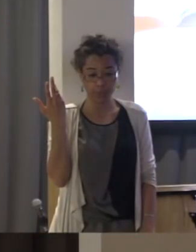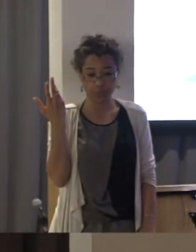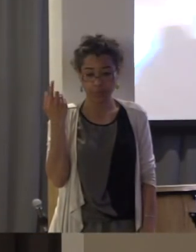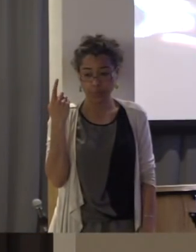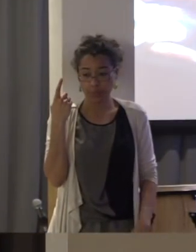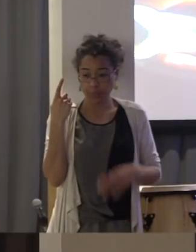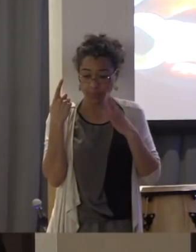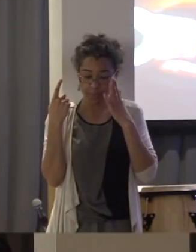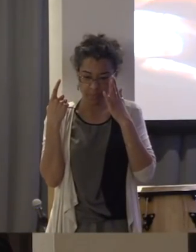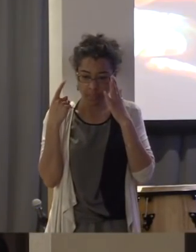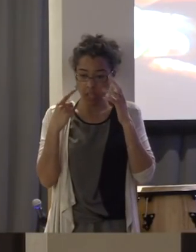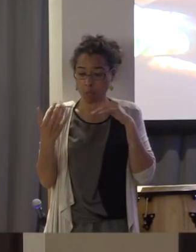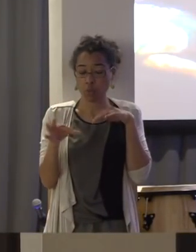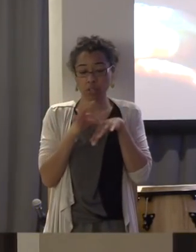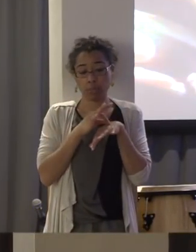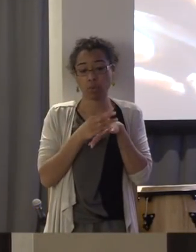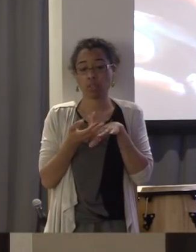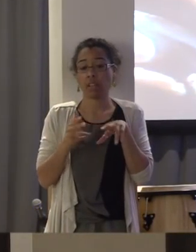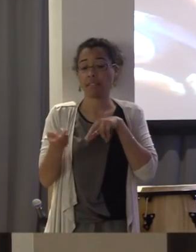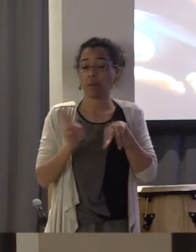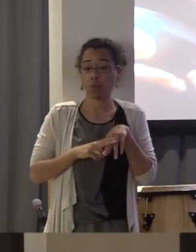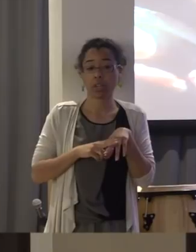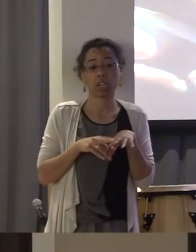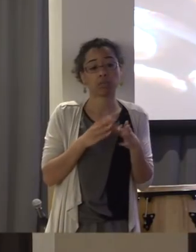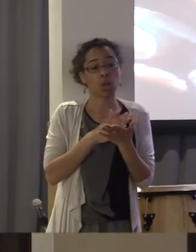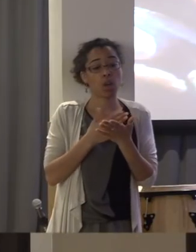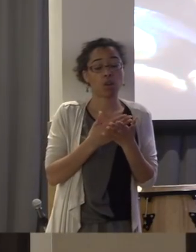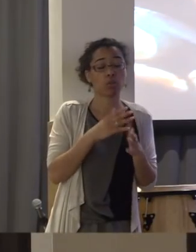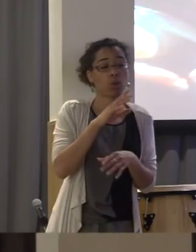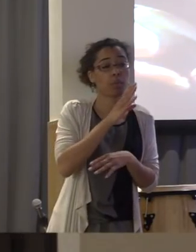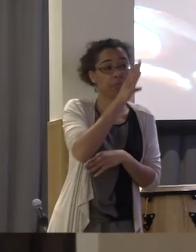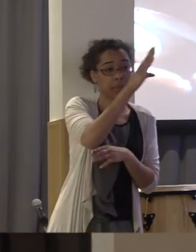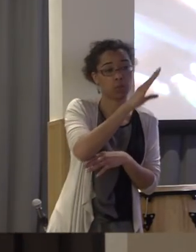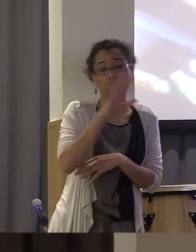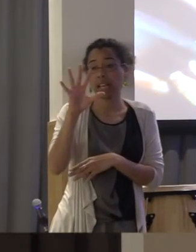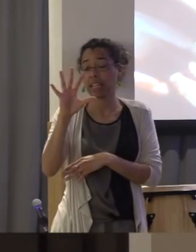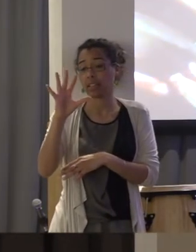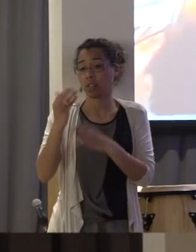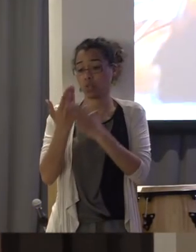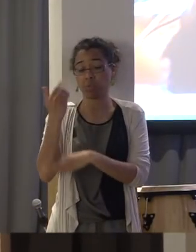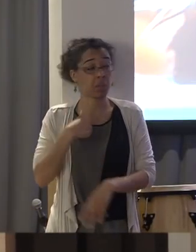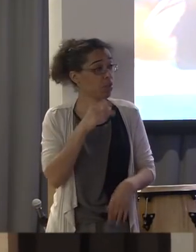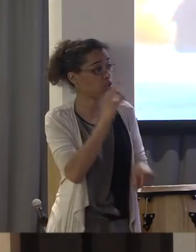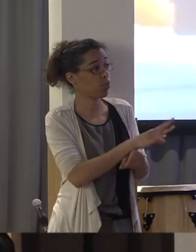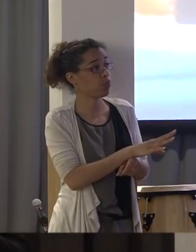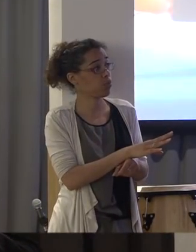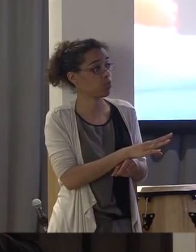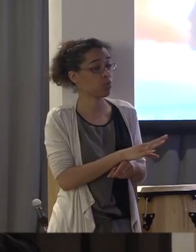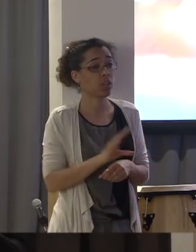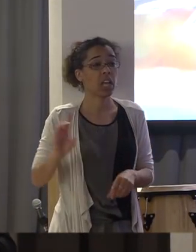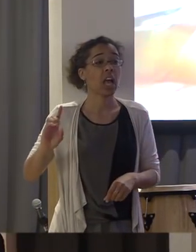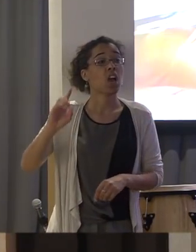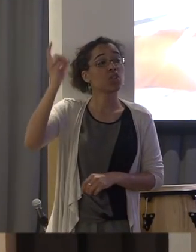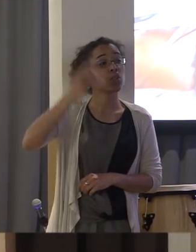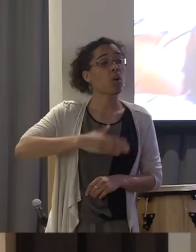pensons que ton épouse va mourir entre minuit et 5 heures du matin. J'ai dit, je refuse. Vous savez, Dieu aime celui qui ne